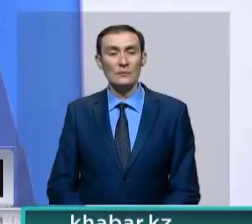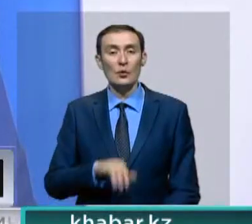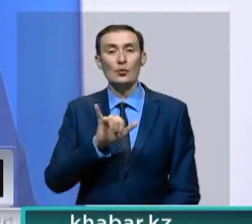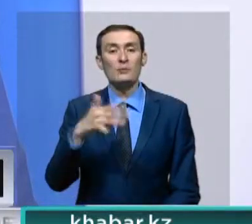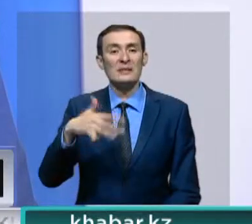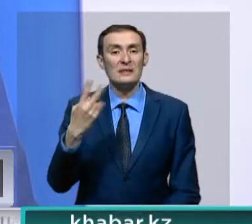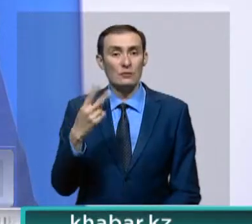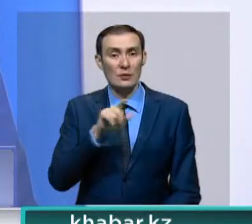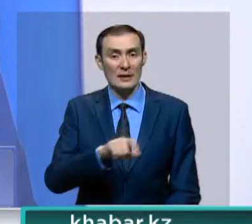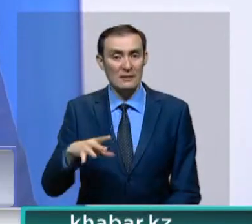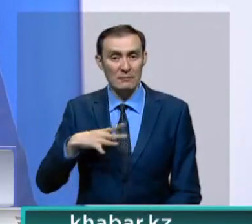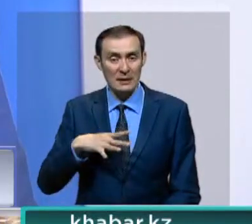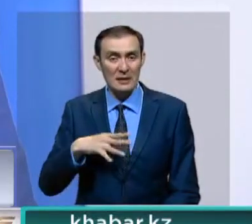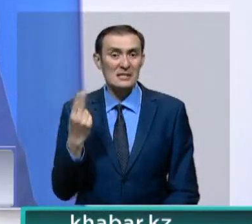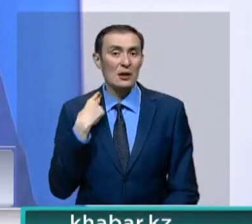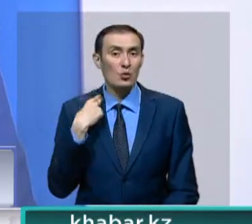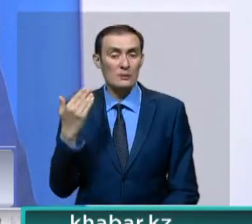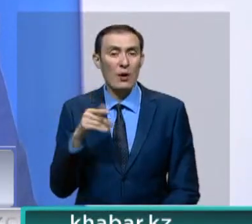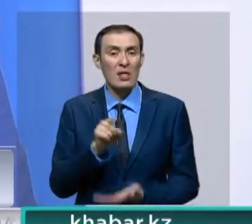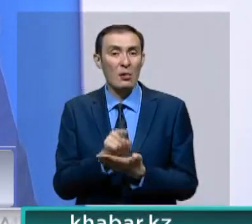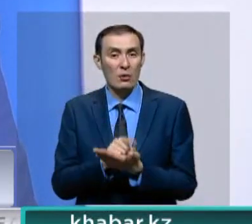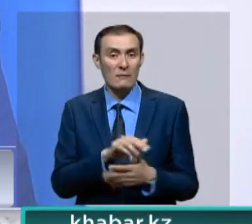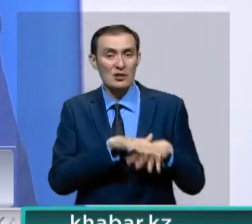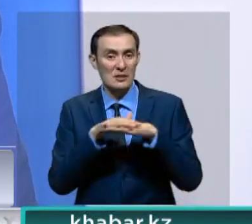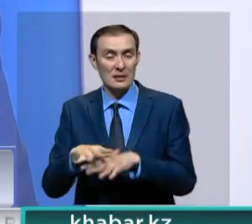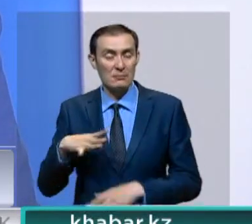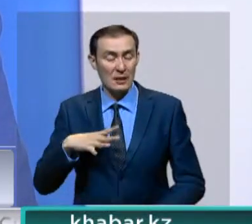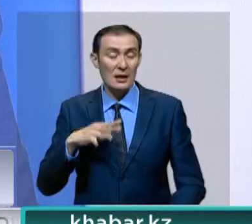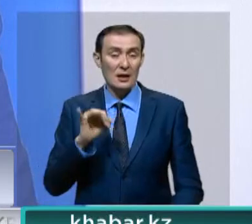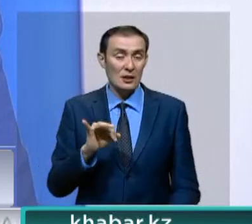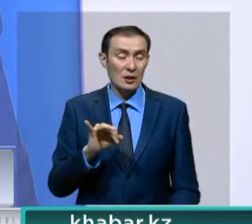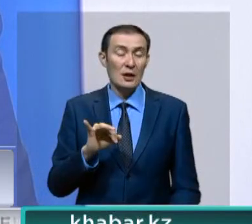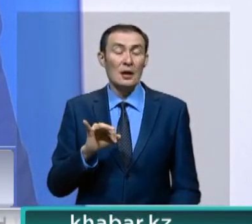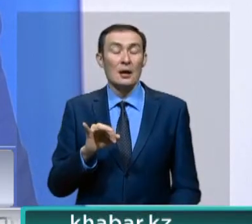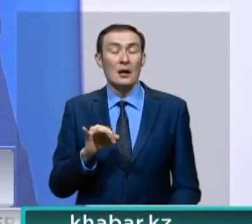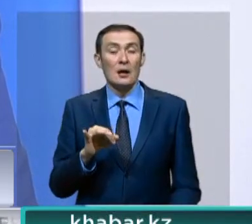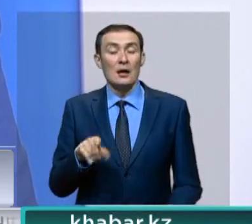52 клиентов были задолженность по налоговым отчислениям, и у